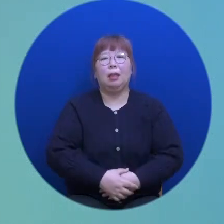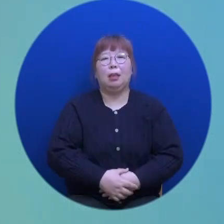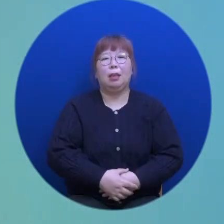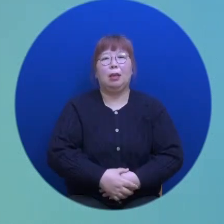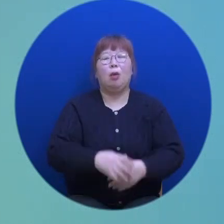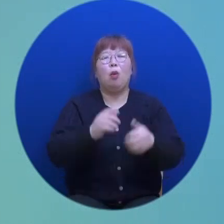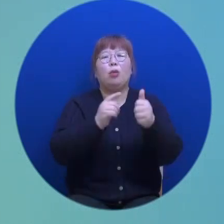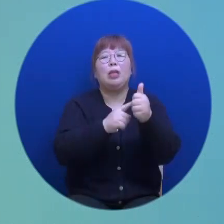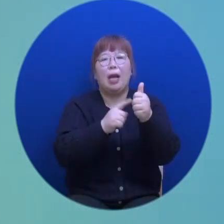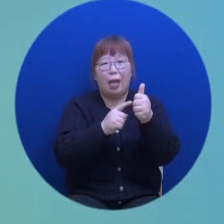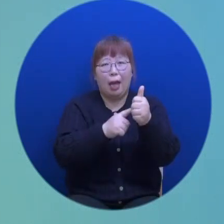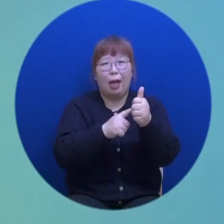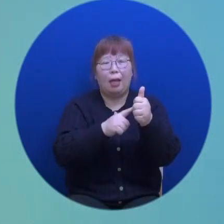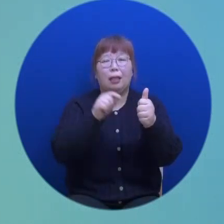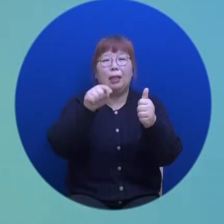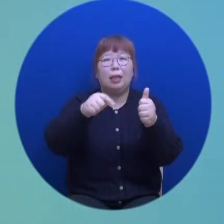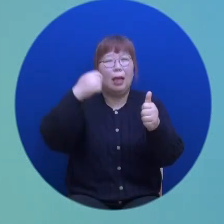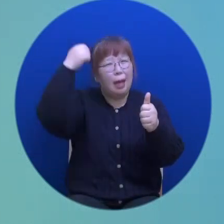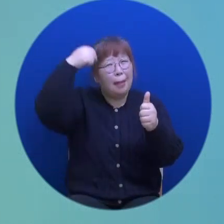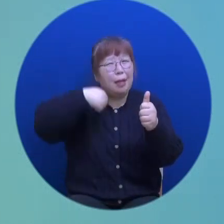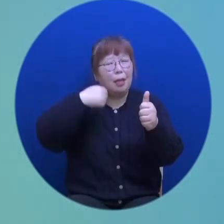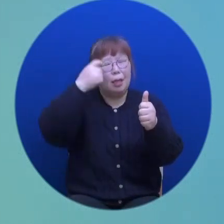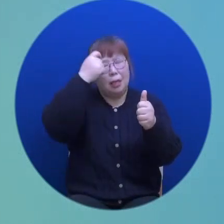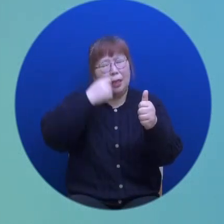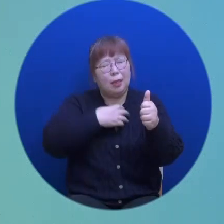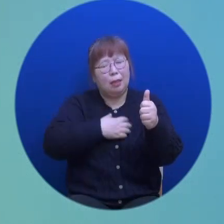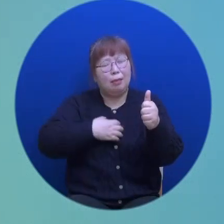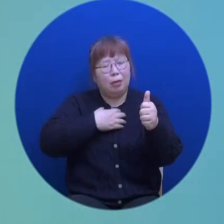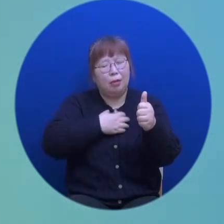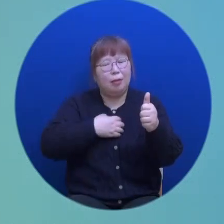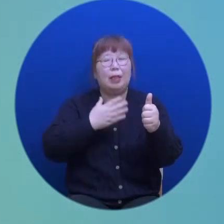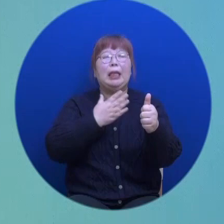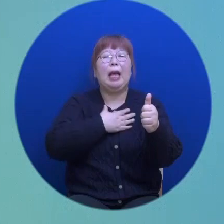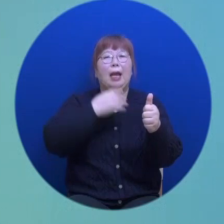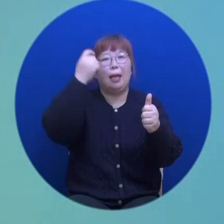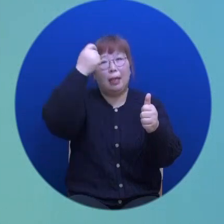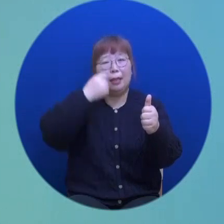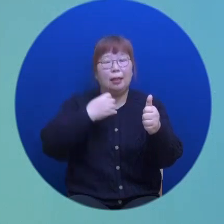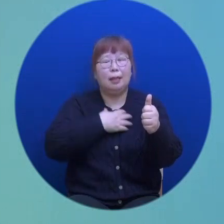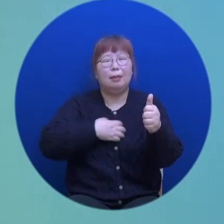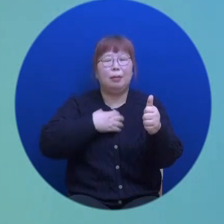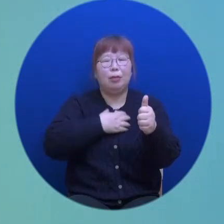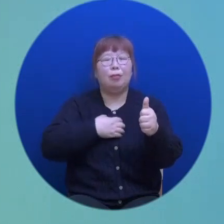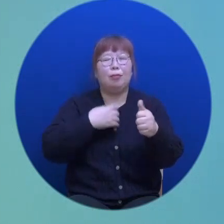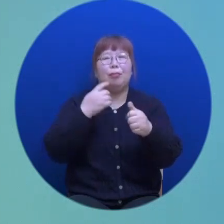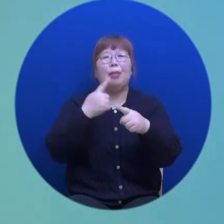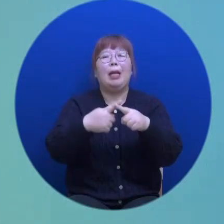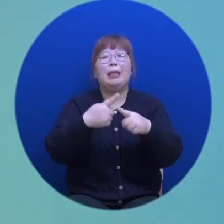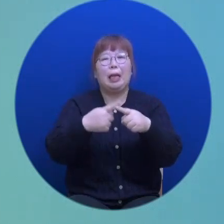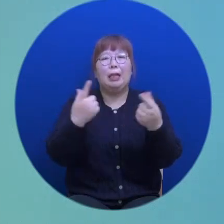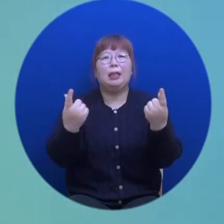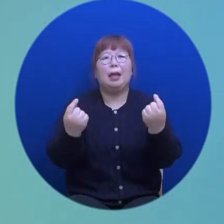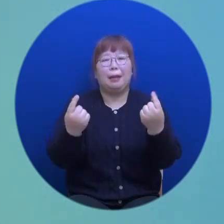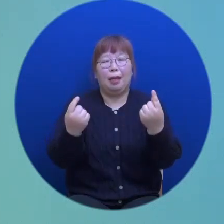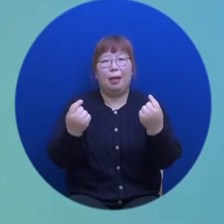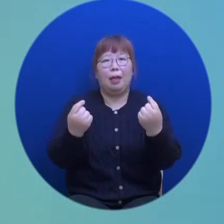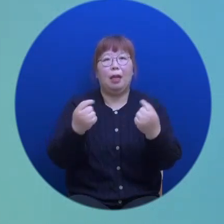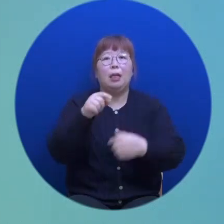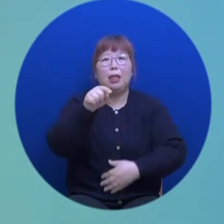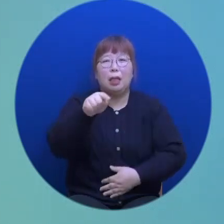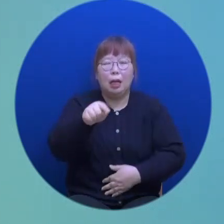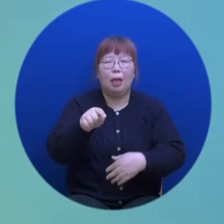호세아야, 네가 느끼는 그 슬픔이 나의 슬픔이란다. 네가 느끼고 있는 지금